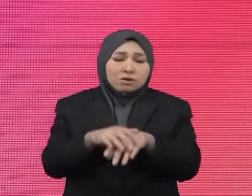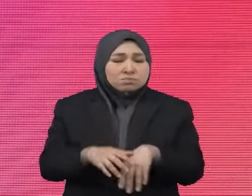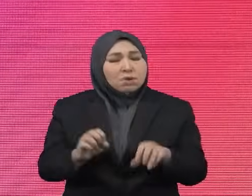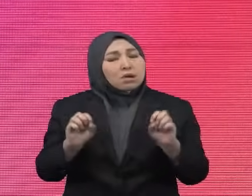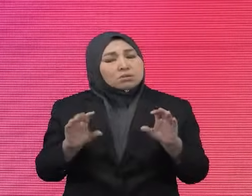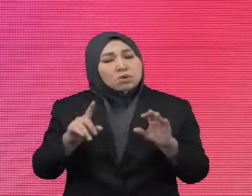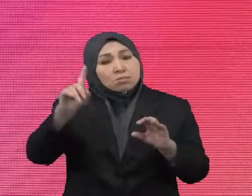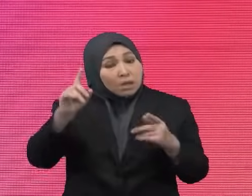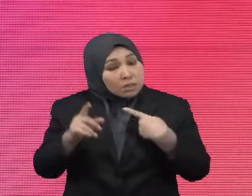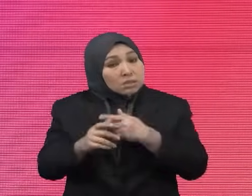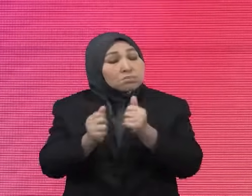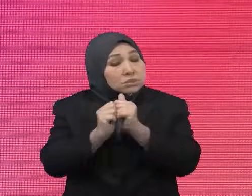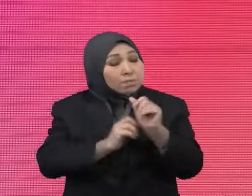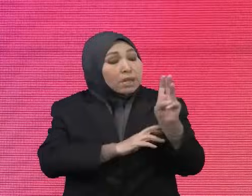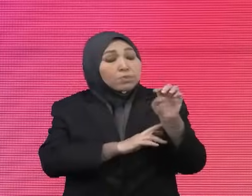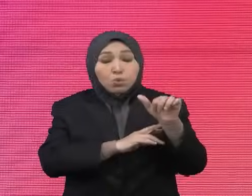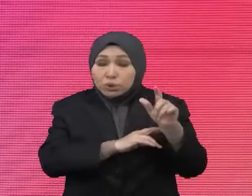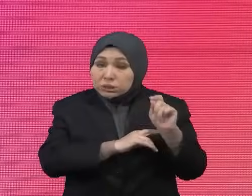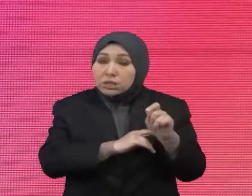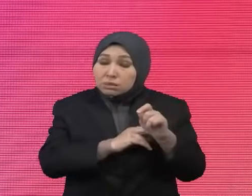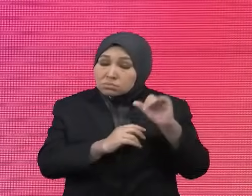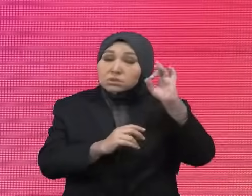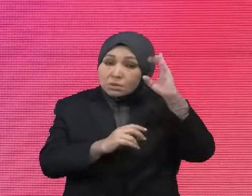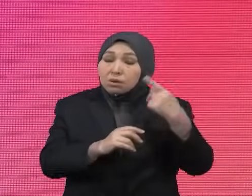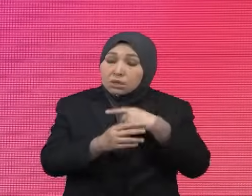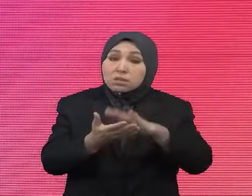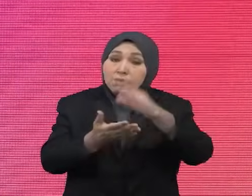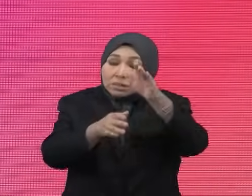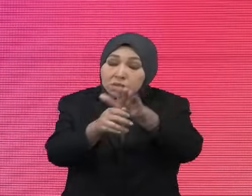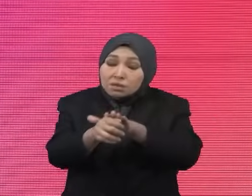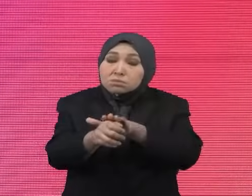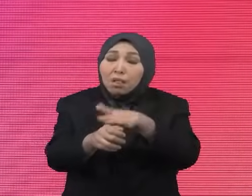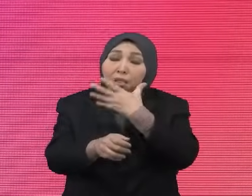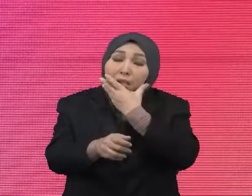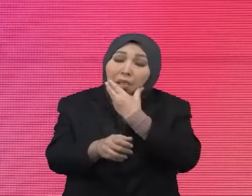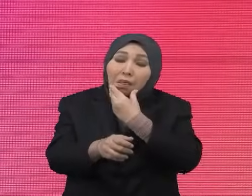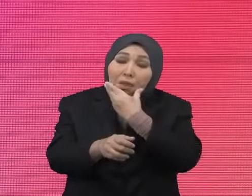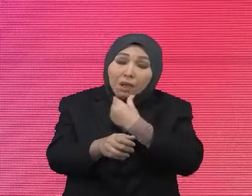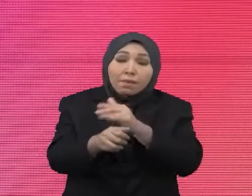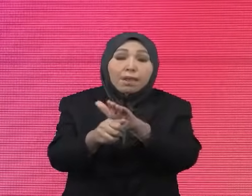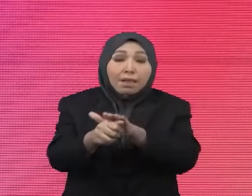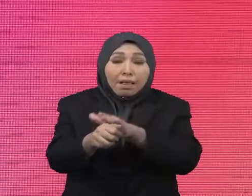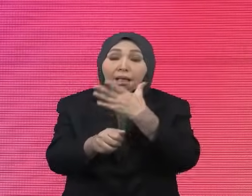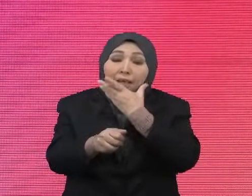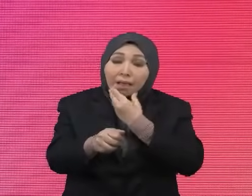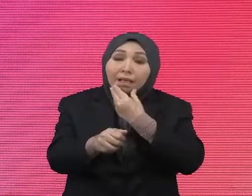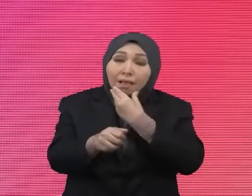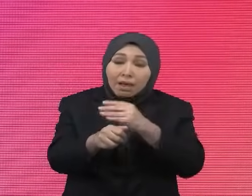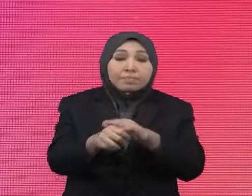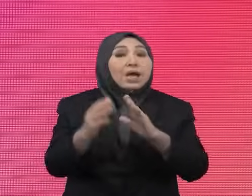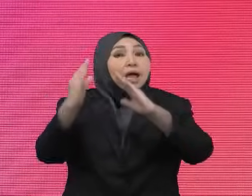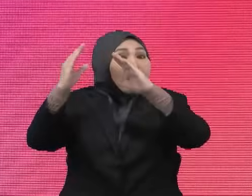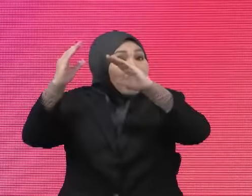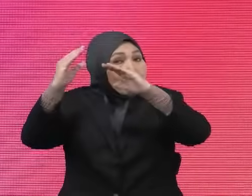Masya-Allah, kita bersama main Quran time, insya-Allah kita belajar slow-slow, satu-satu, lahan-lahan. Dan